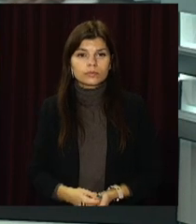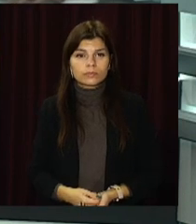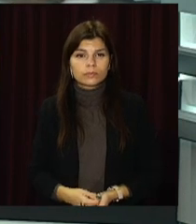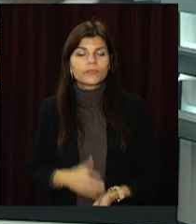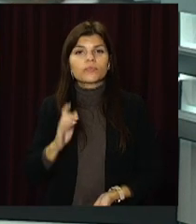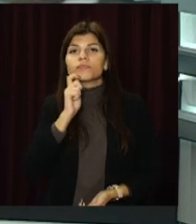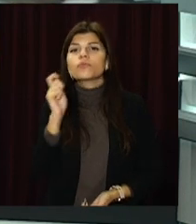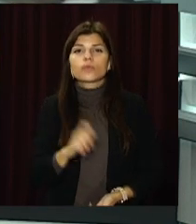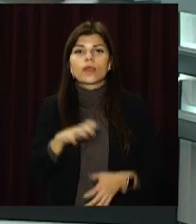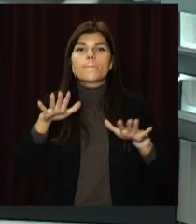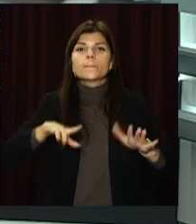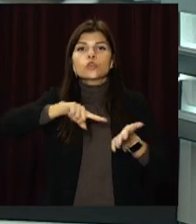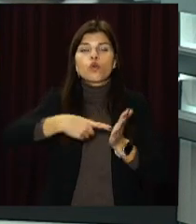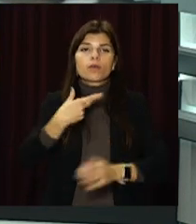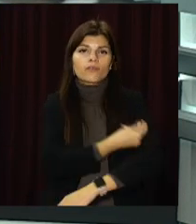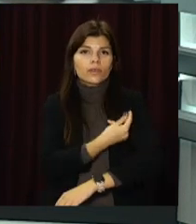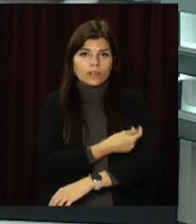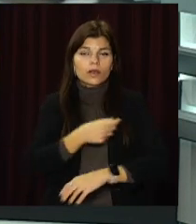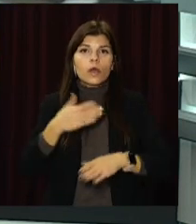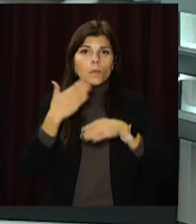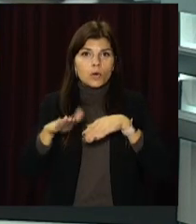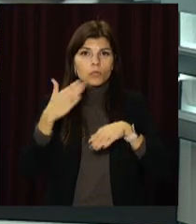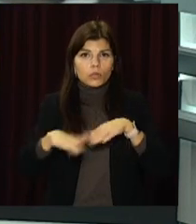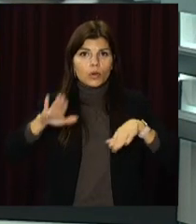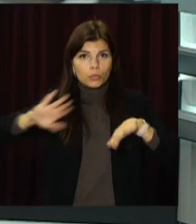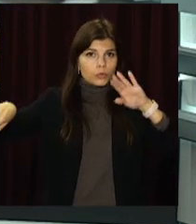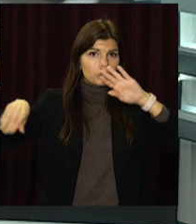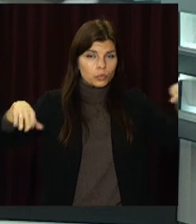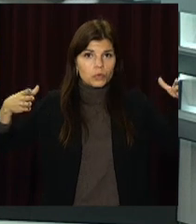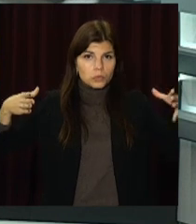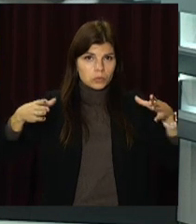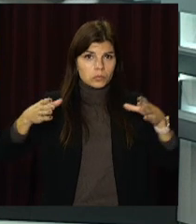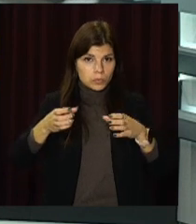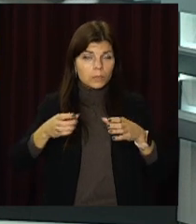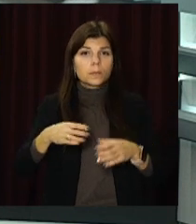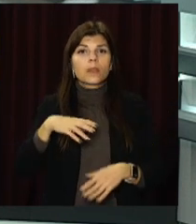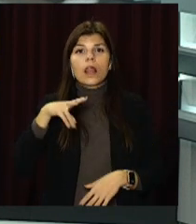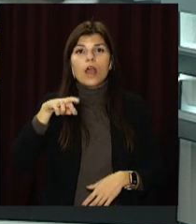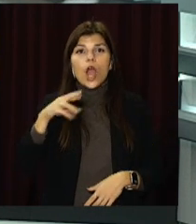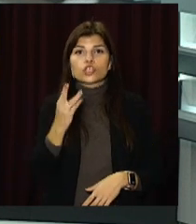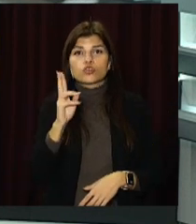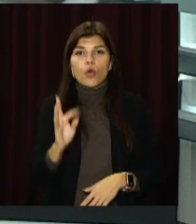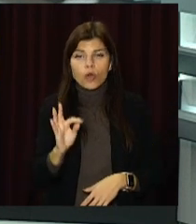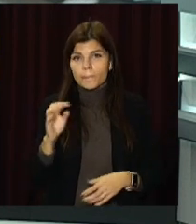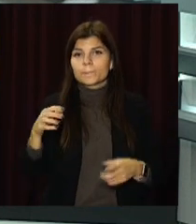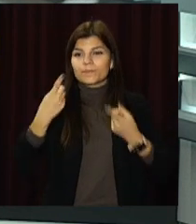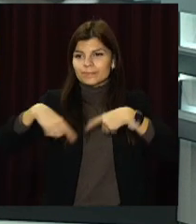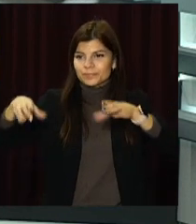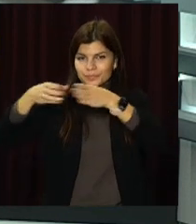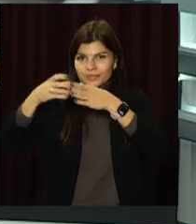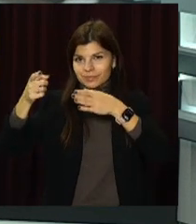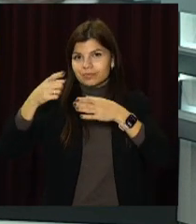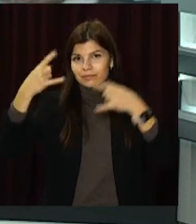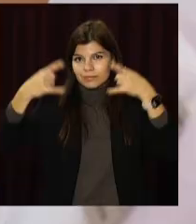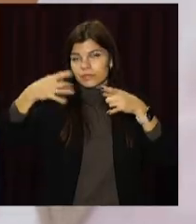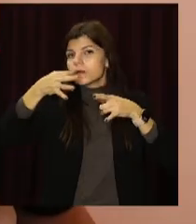В Україні пункти вакцинації з лікарень поступово приберуть. Про це заявив очільник МОЗ Віктор Ляшко в ефірі одного з телеканалів.